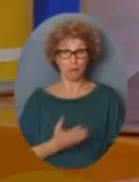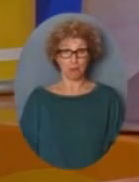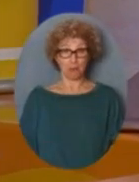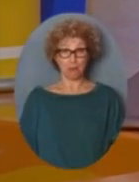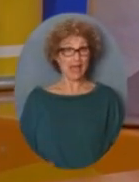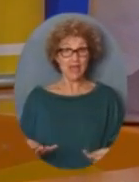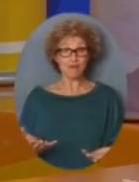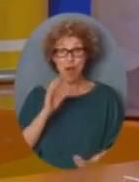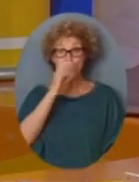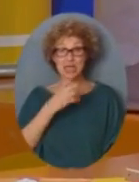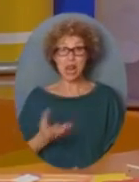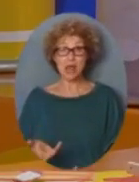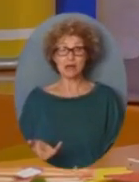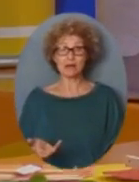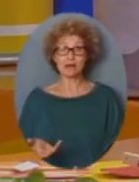הוא? הפיל?